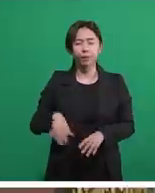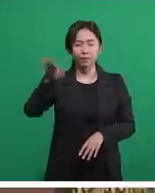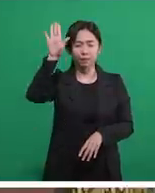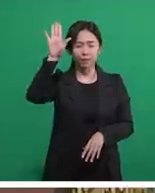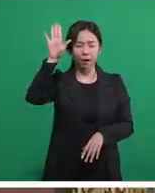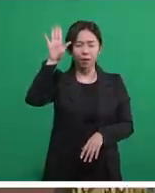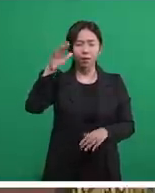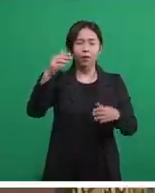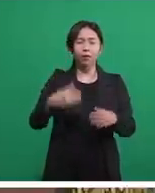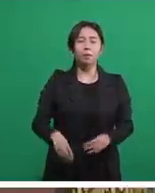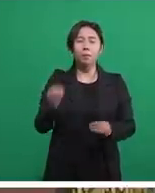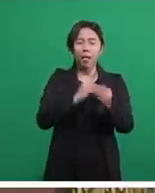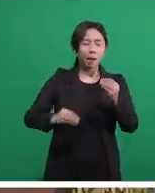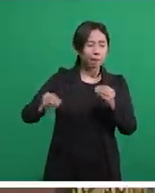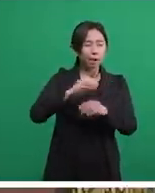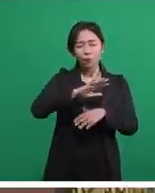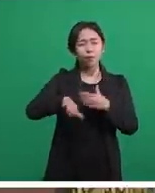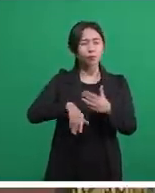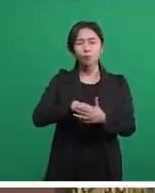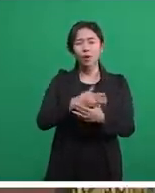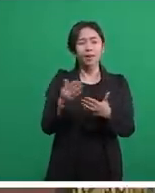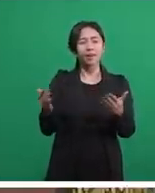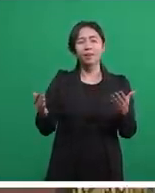Kehadiran-Mu melampaui segalanya dalam hidup kami.